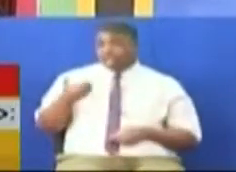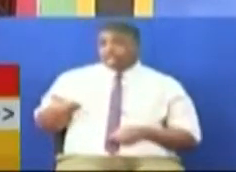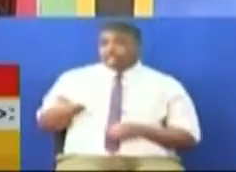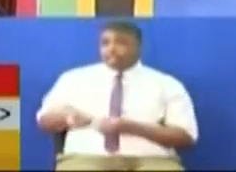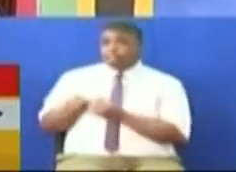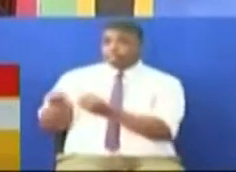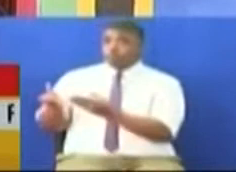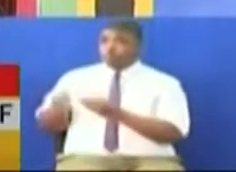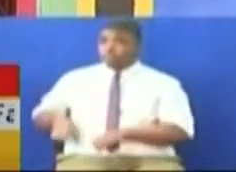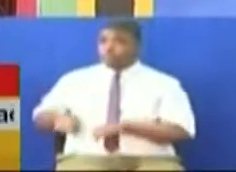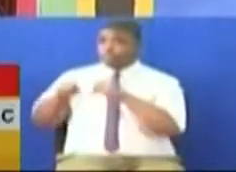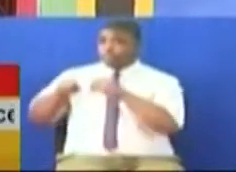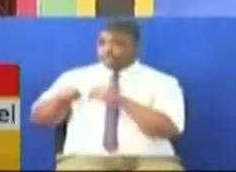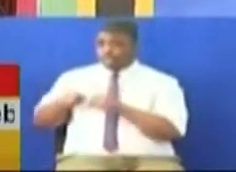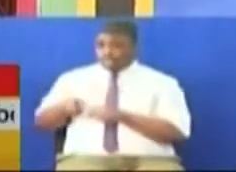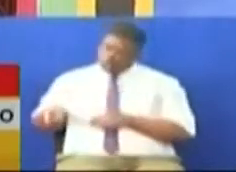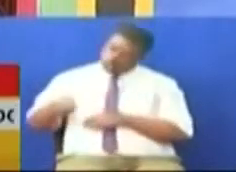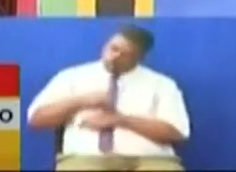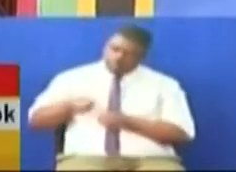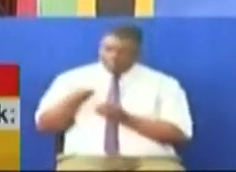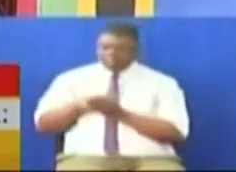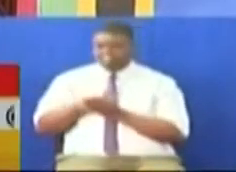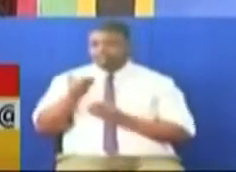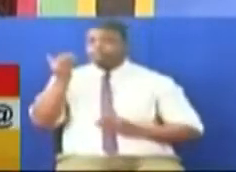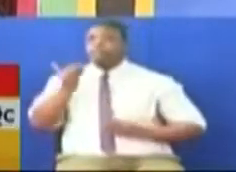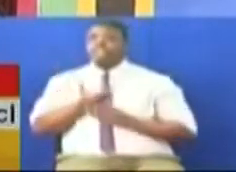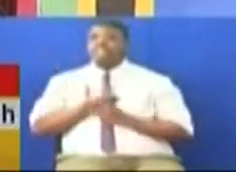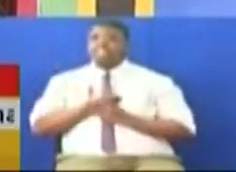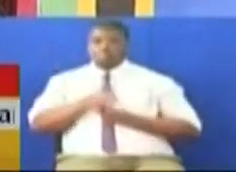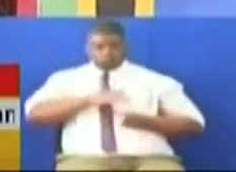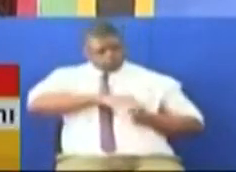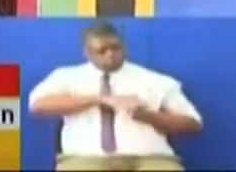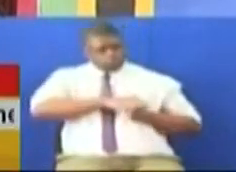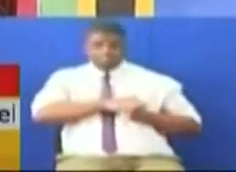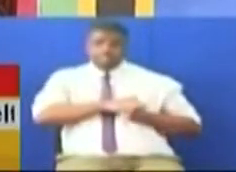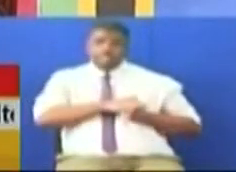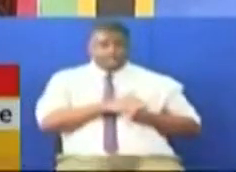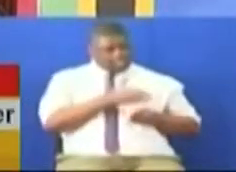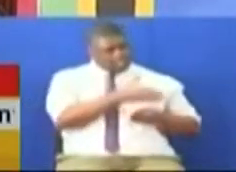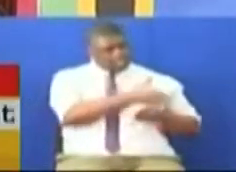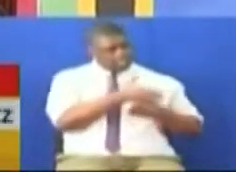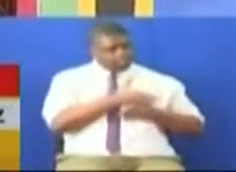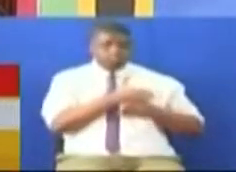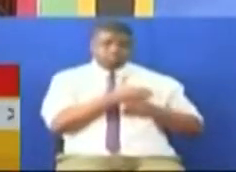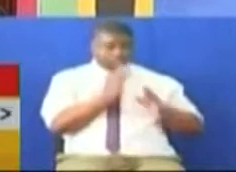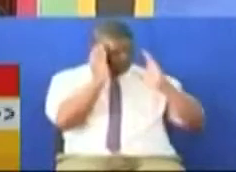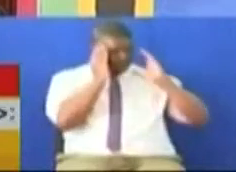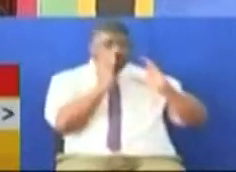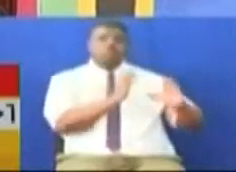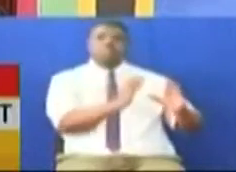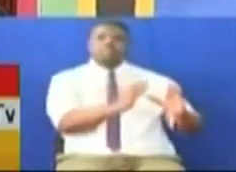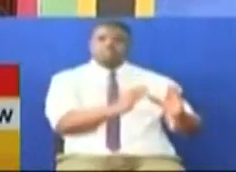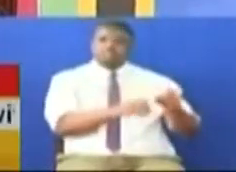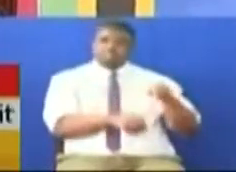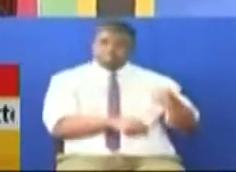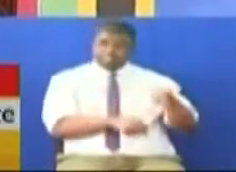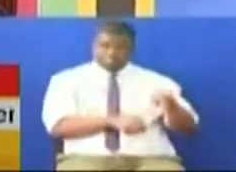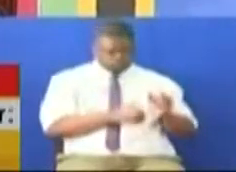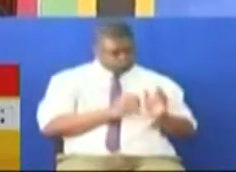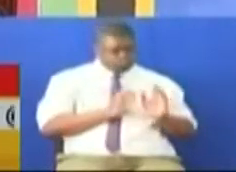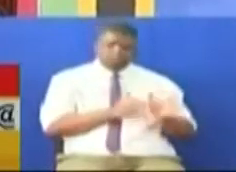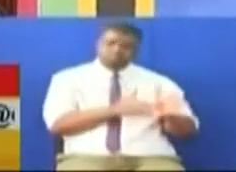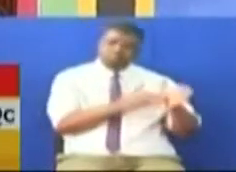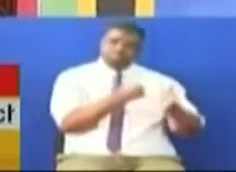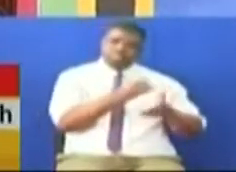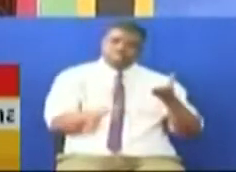alipewa mamlaka ya kukopa fedha benki kwa kutumia hisa za UDA ambayo ni mali ya serikali. Baada ya kukopa zile hisa